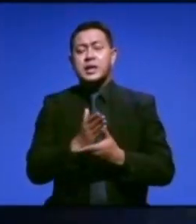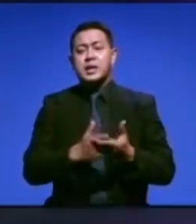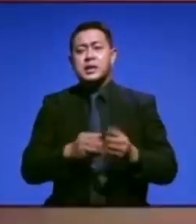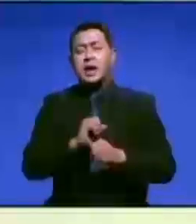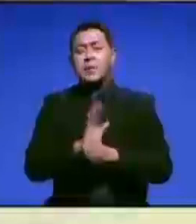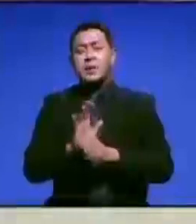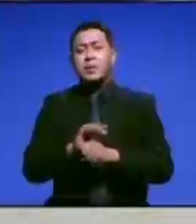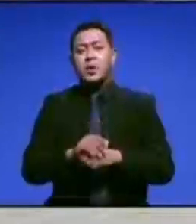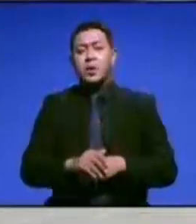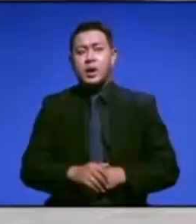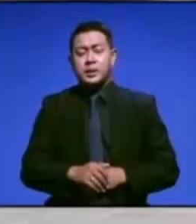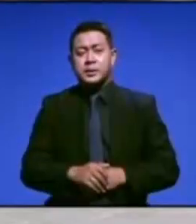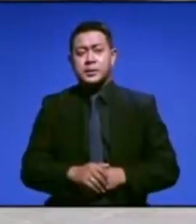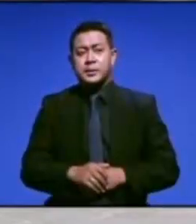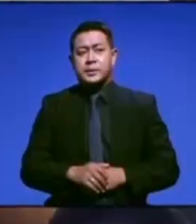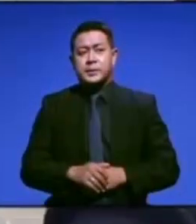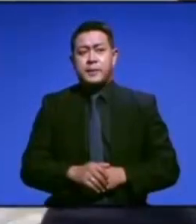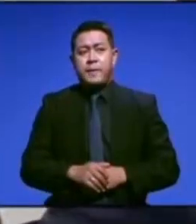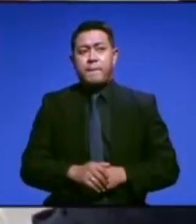pandemi corona.